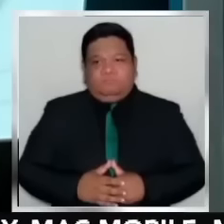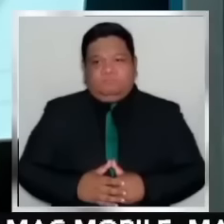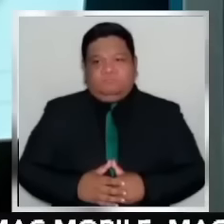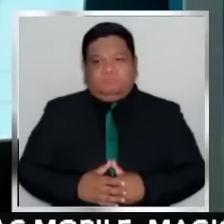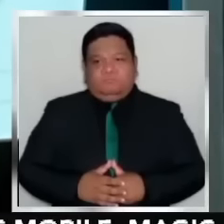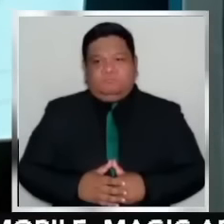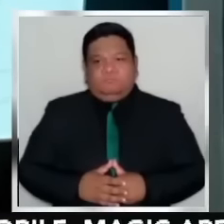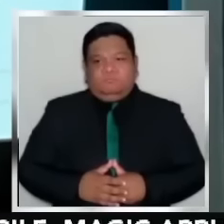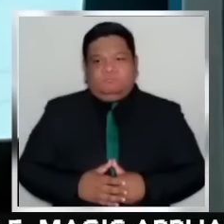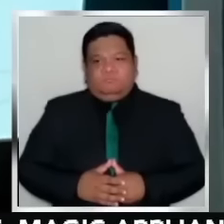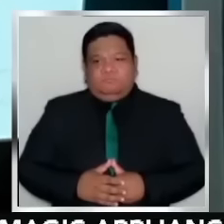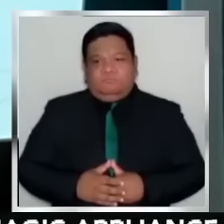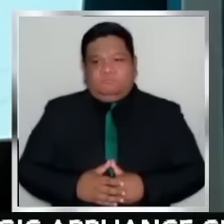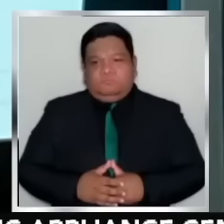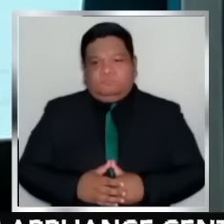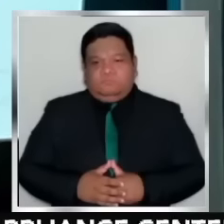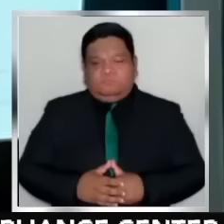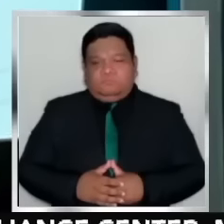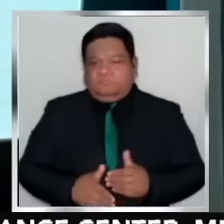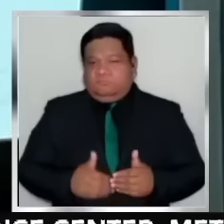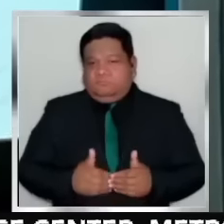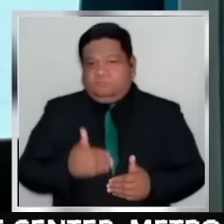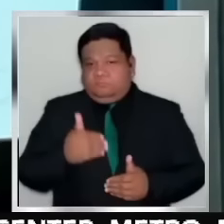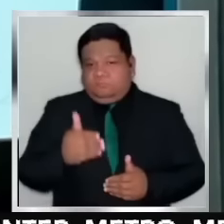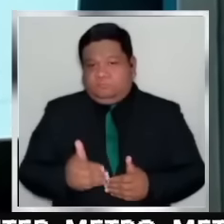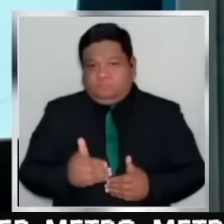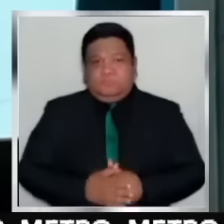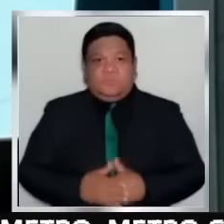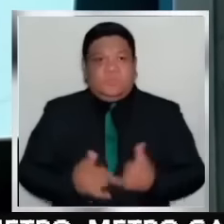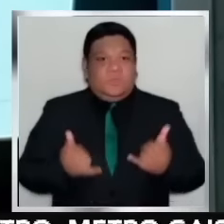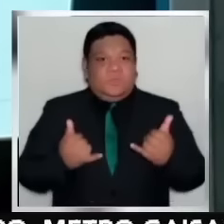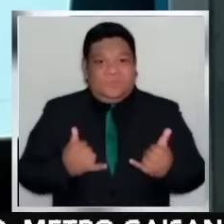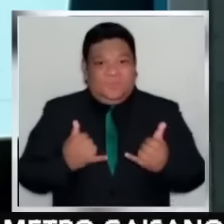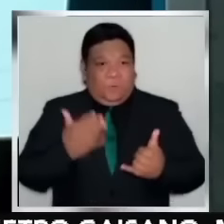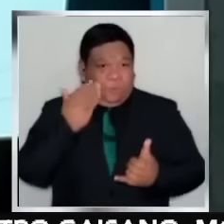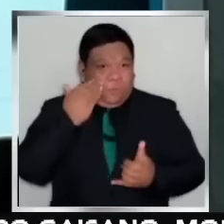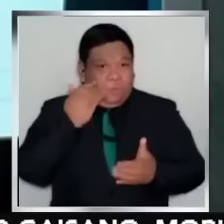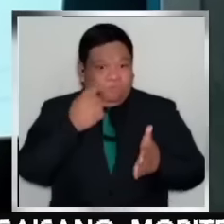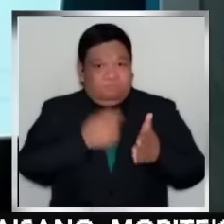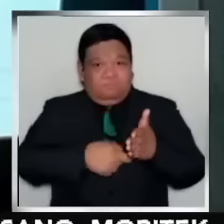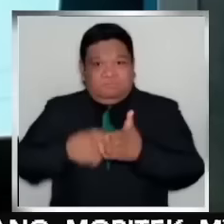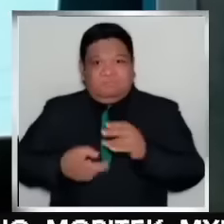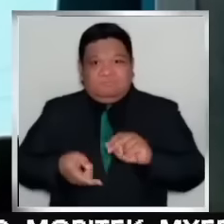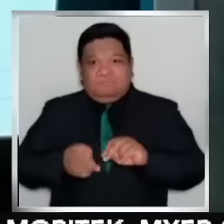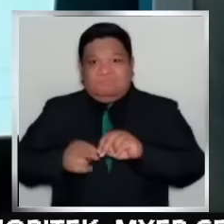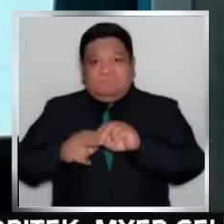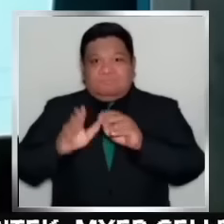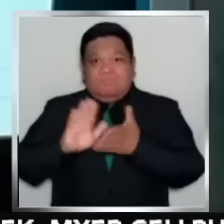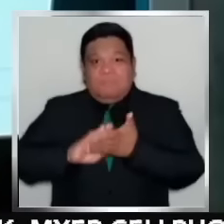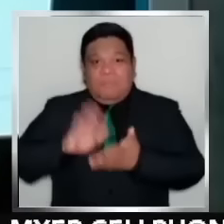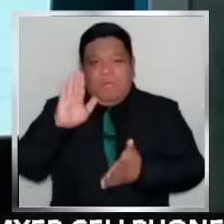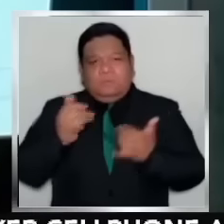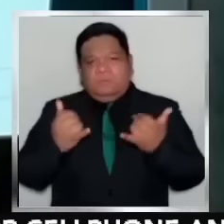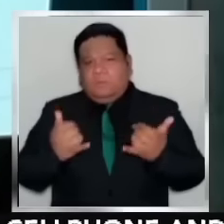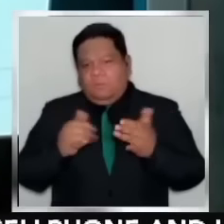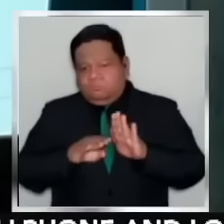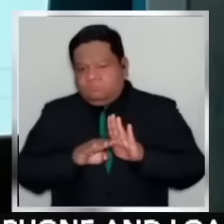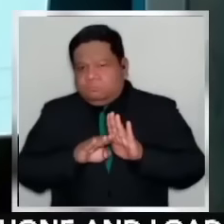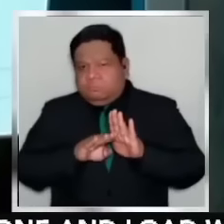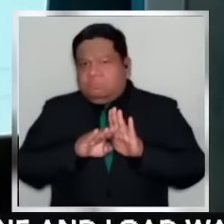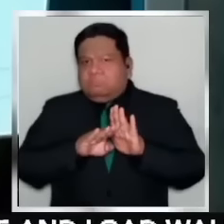Bumagal muli ang pagmahal ng mga produkto at serbisyo sa bansa nitong Abril. Bagamat may mga taas presyo tulad sa bigas, may mga bilihing nagbura kaya nahila